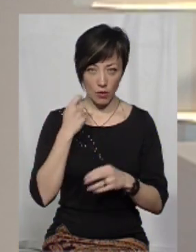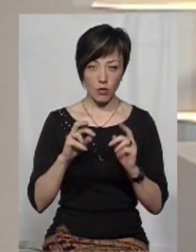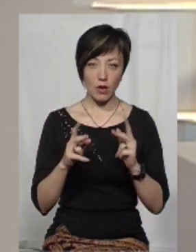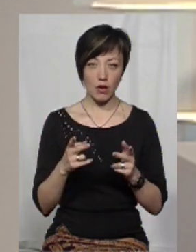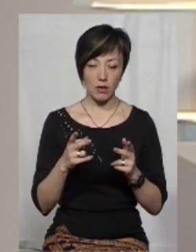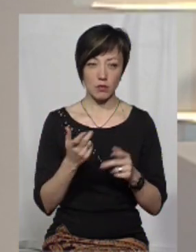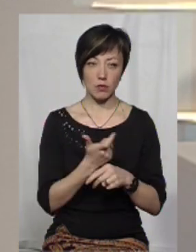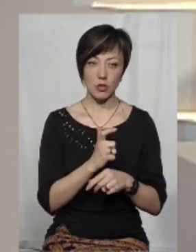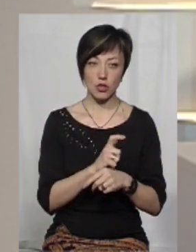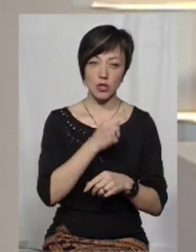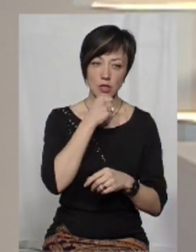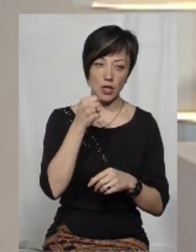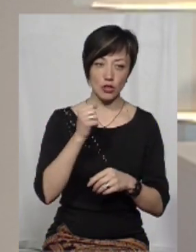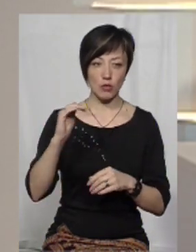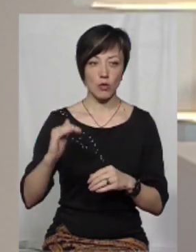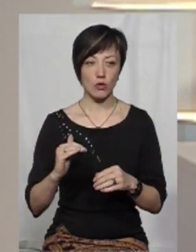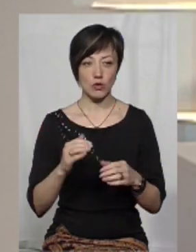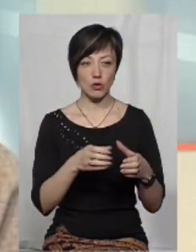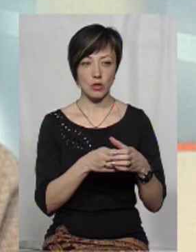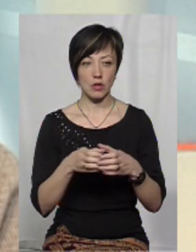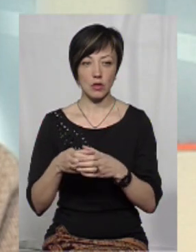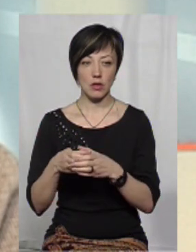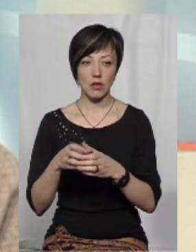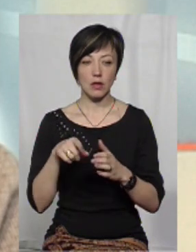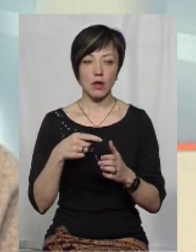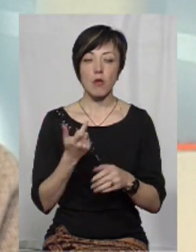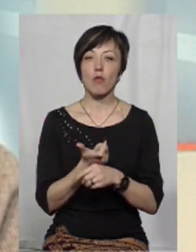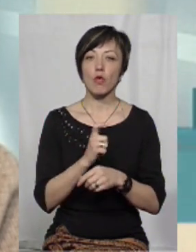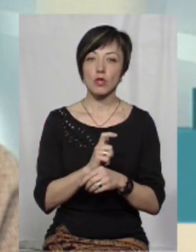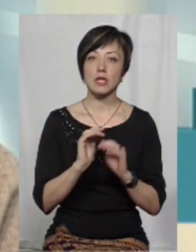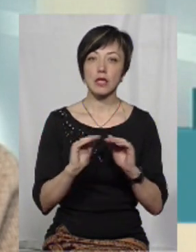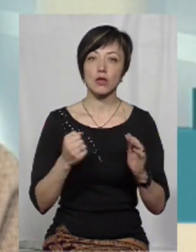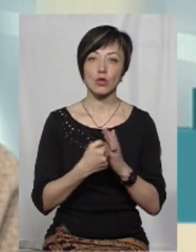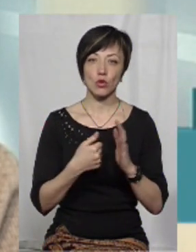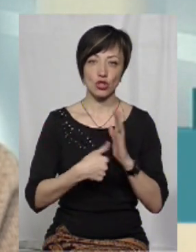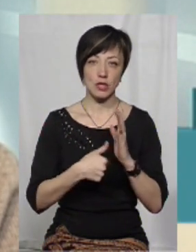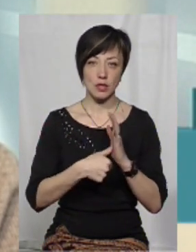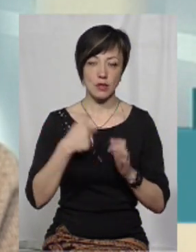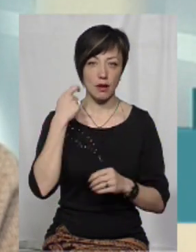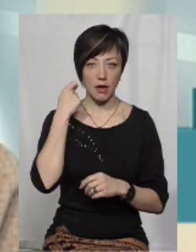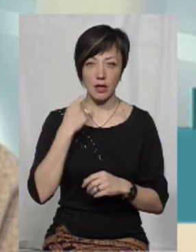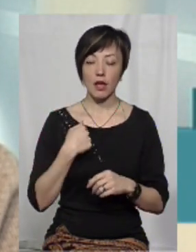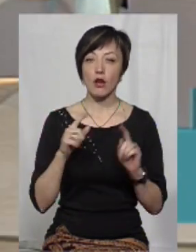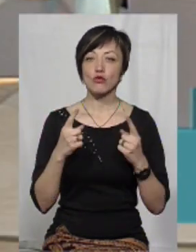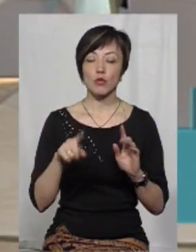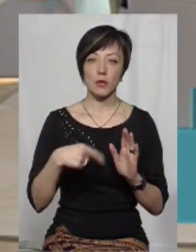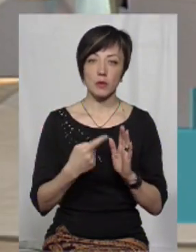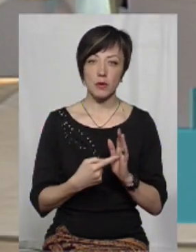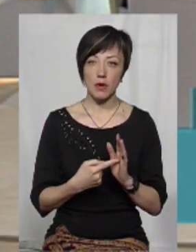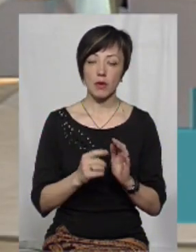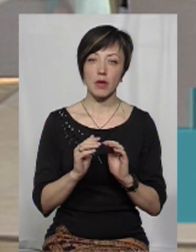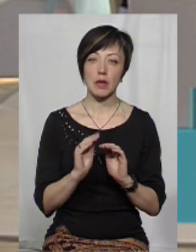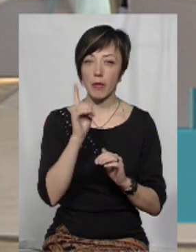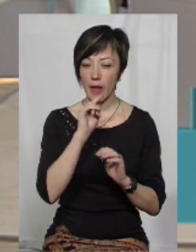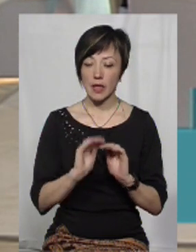как больше старших, молодших? Ну, больше дети до 6 лет. Я до чого це питаю, бо маленькі